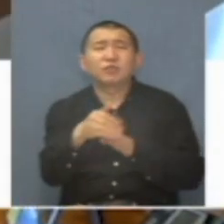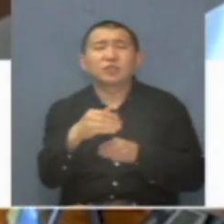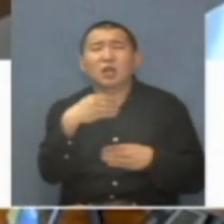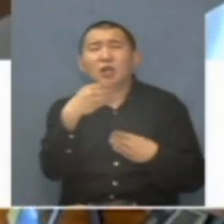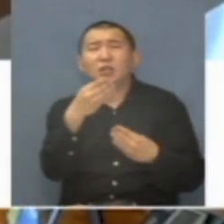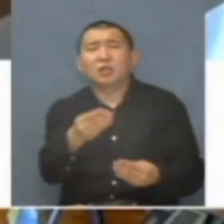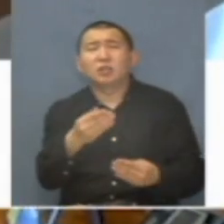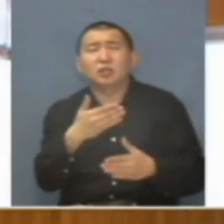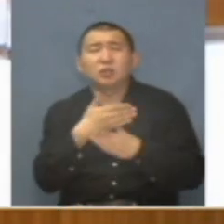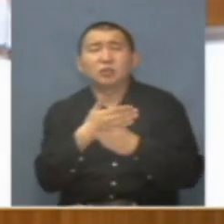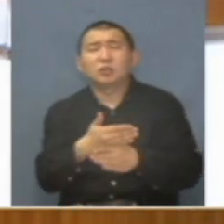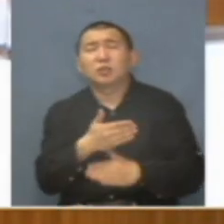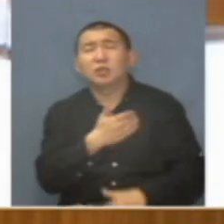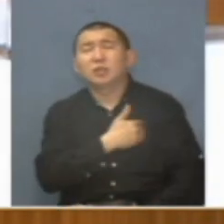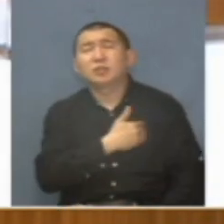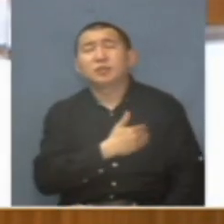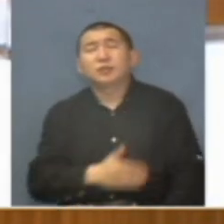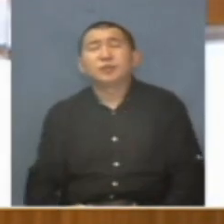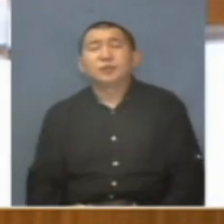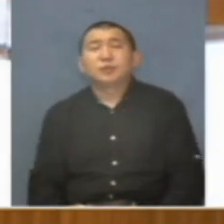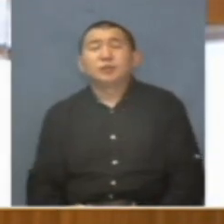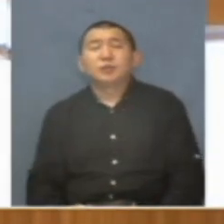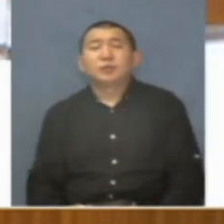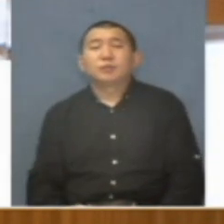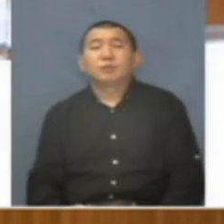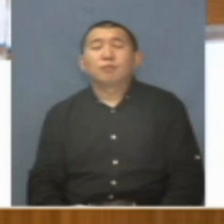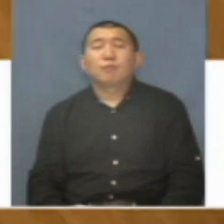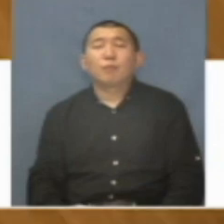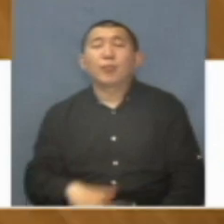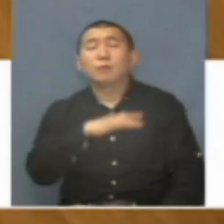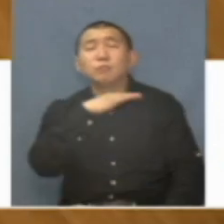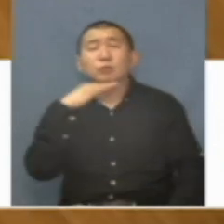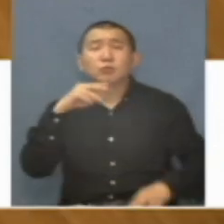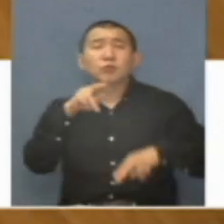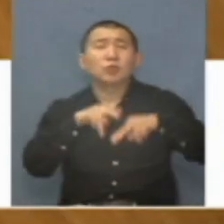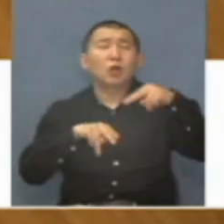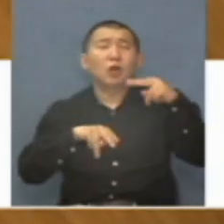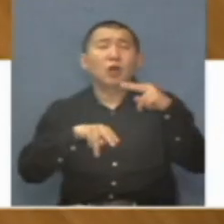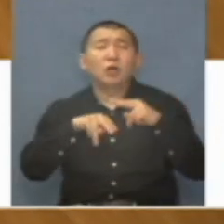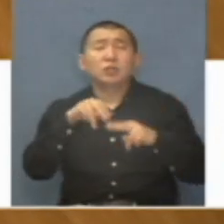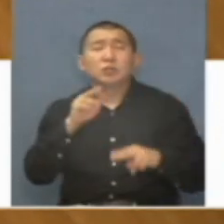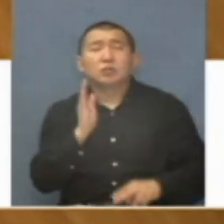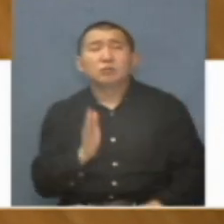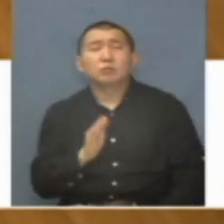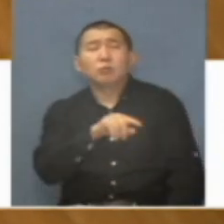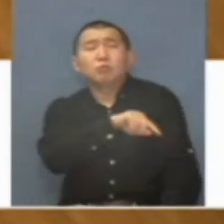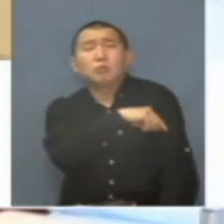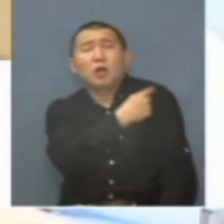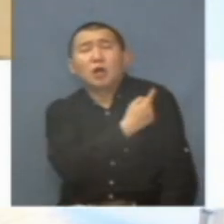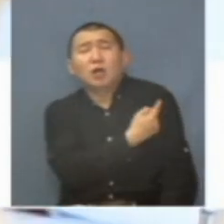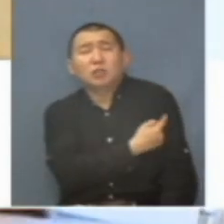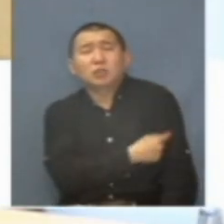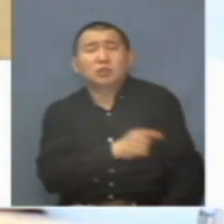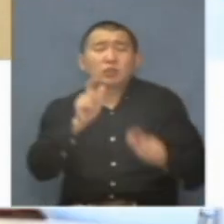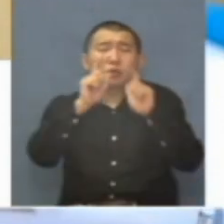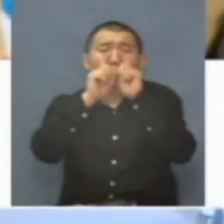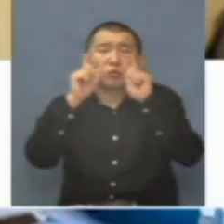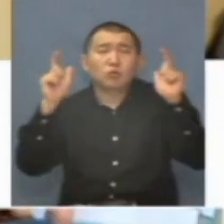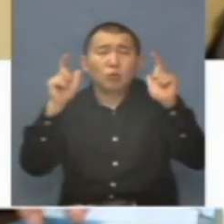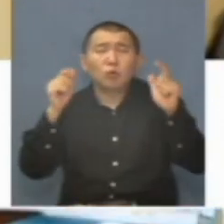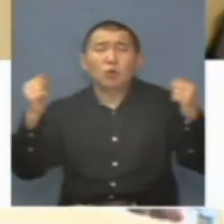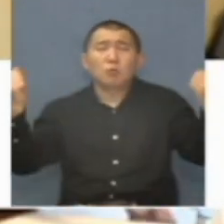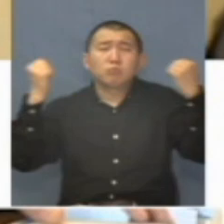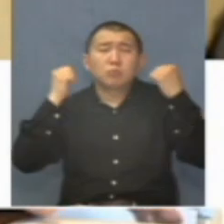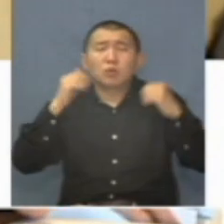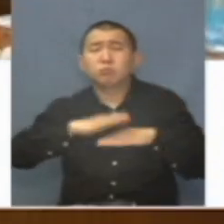Биыл аймақта бірқатар инфрақұрылымдық жобалар іске асырылады. Жобаға бөлінген қаражатқа аурухана, мектеп, мәдениет ошақтары, спорт